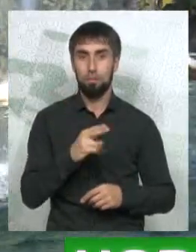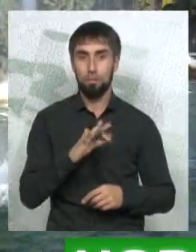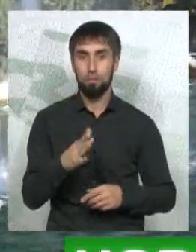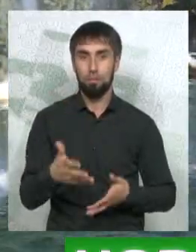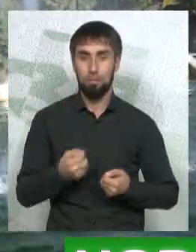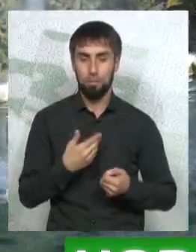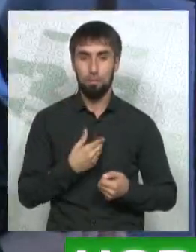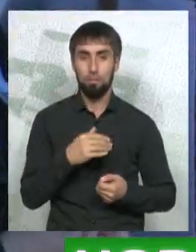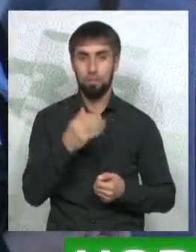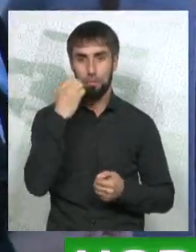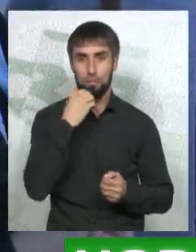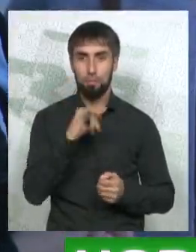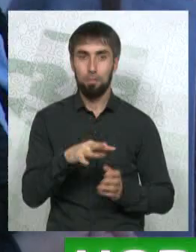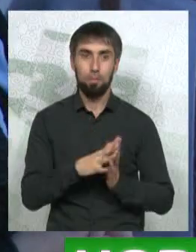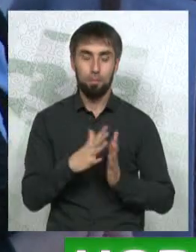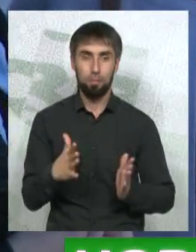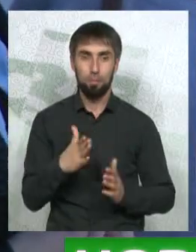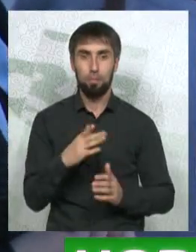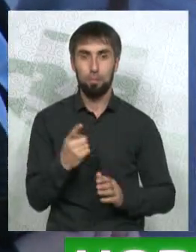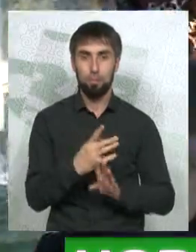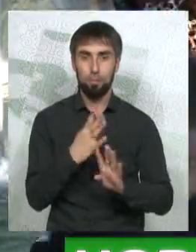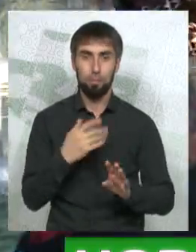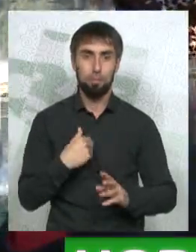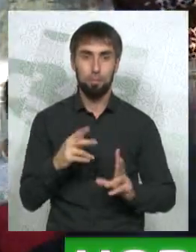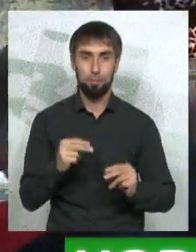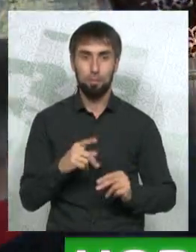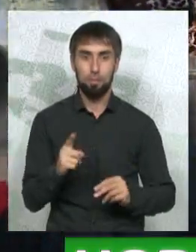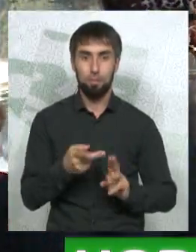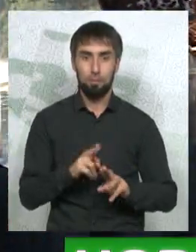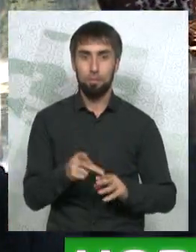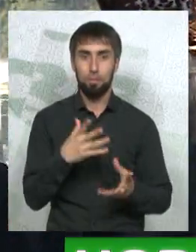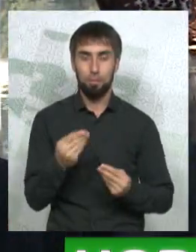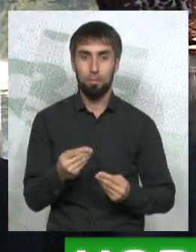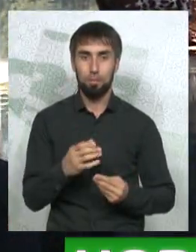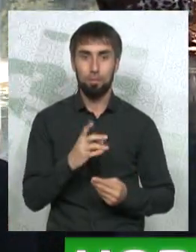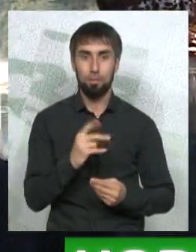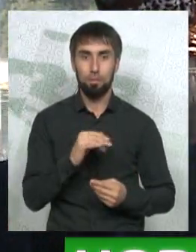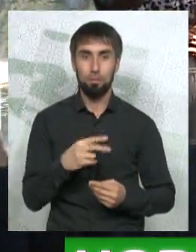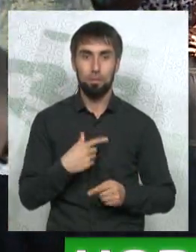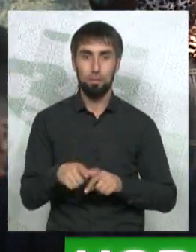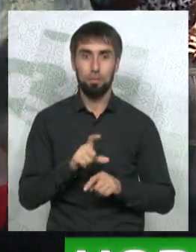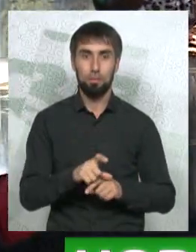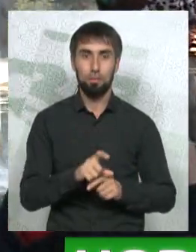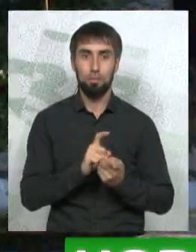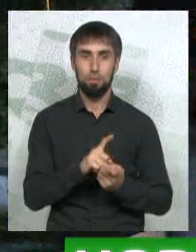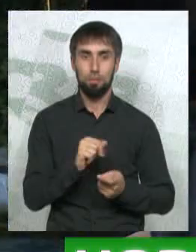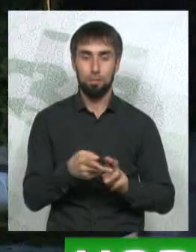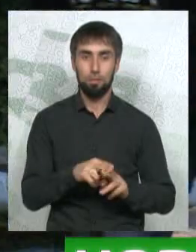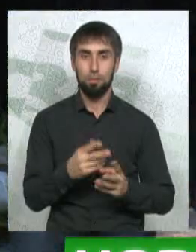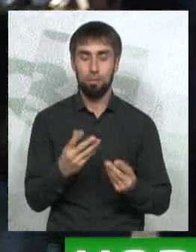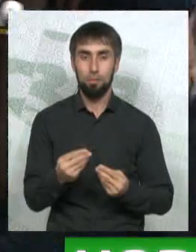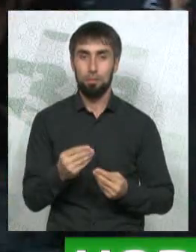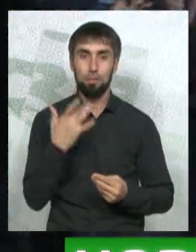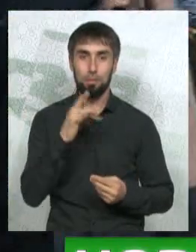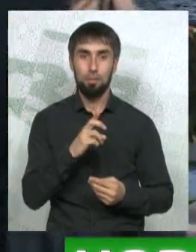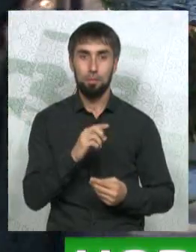поддерживает. Спасибо им огромное, в первую очередь. Я счастлива, что этот день настал. Я очень боролась за этот день.